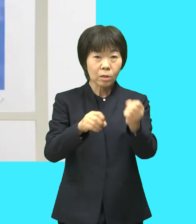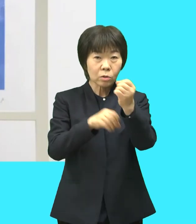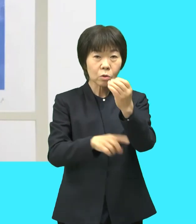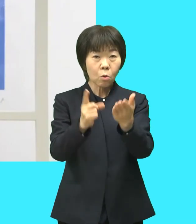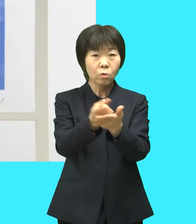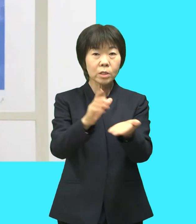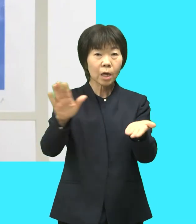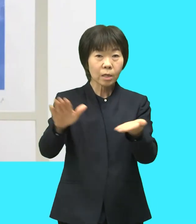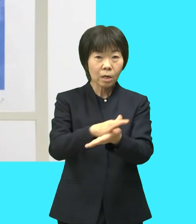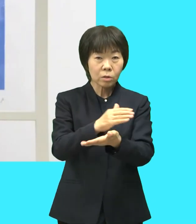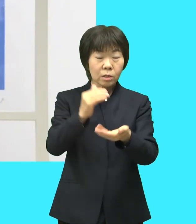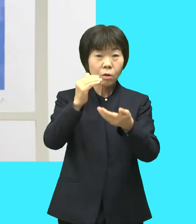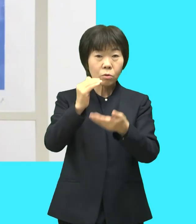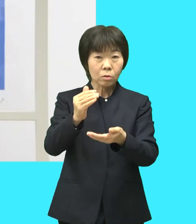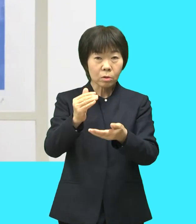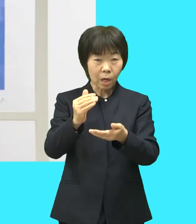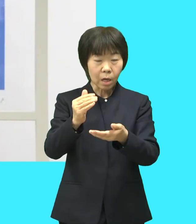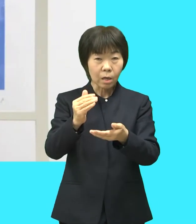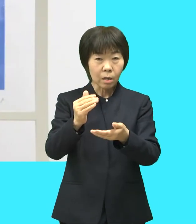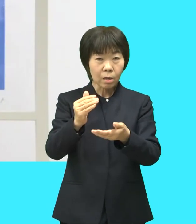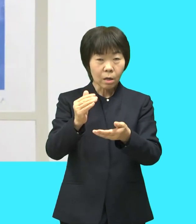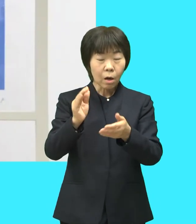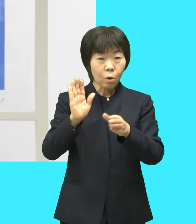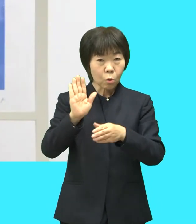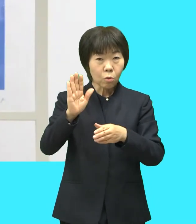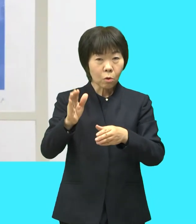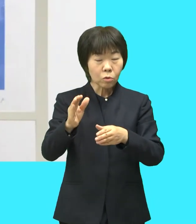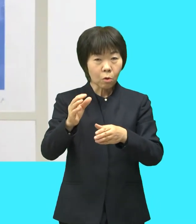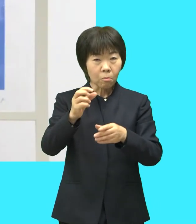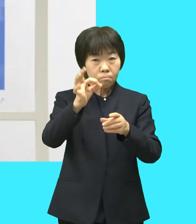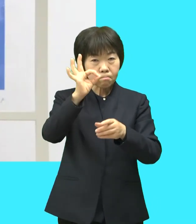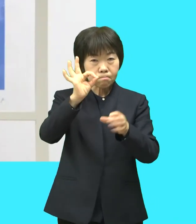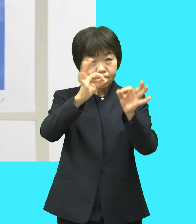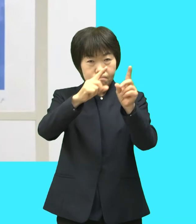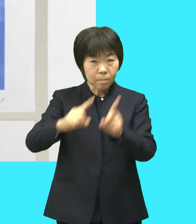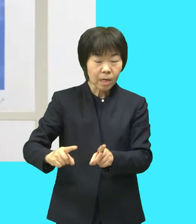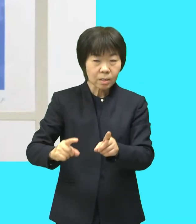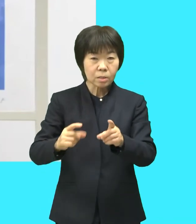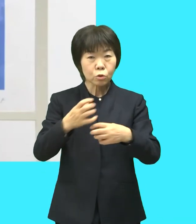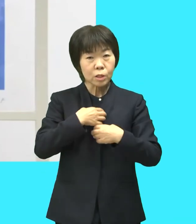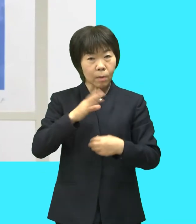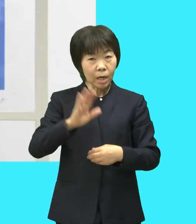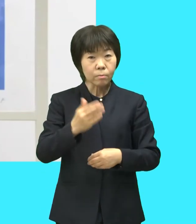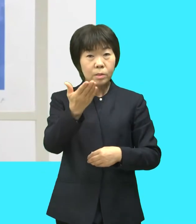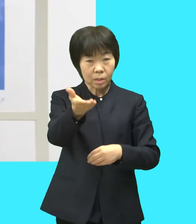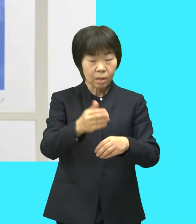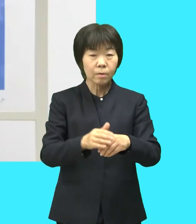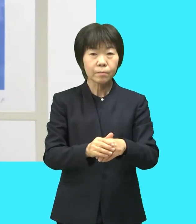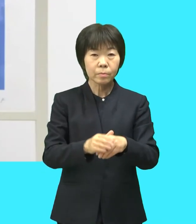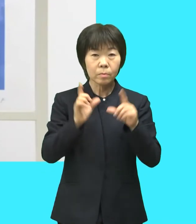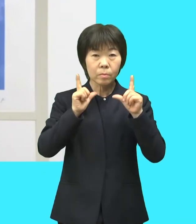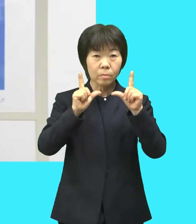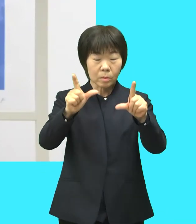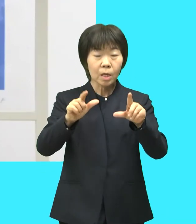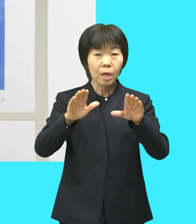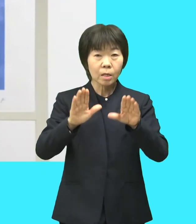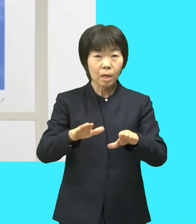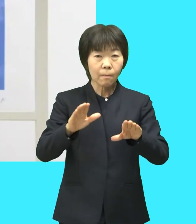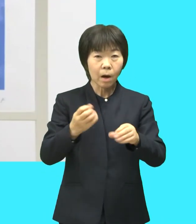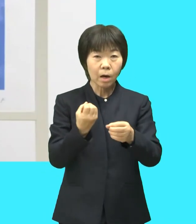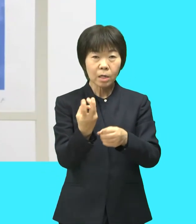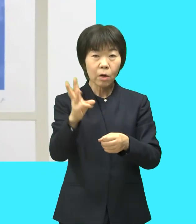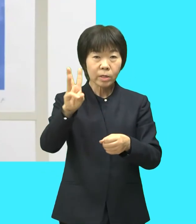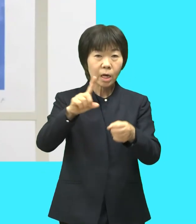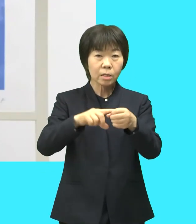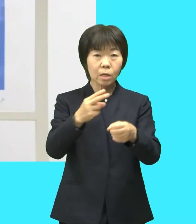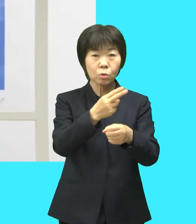載がなくなったことによって、今後必要以上の予算の減額について知事として懸念はありますでしょうか。 今令和3